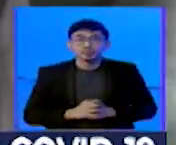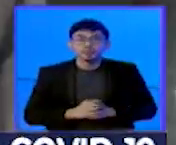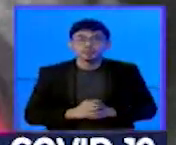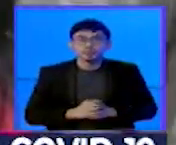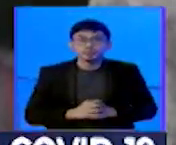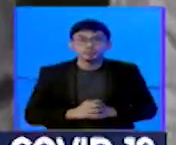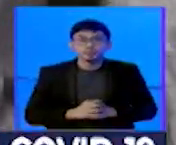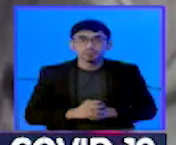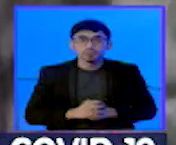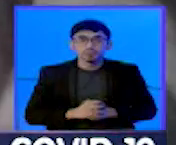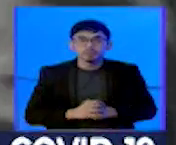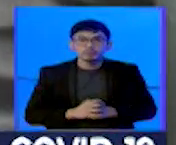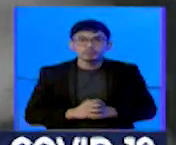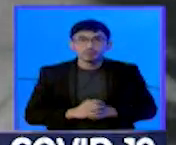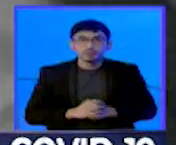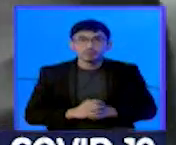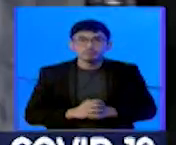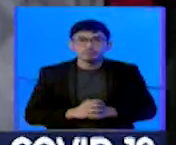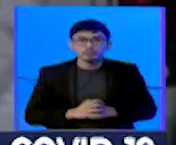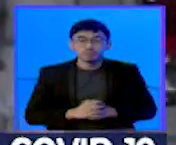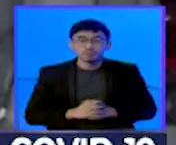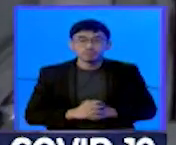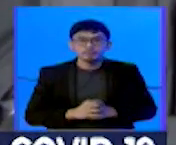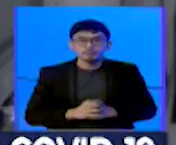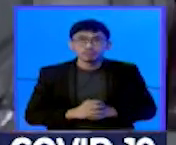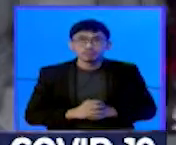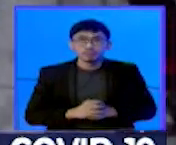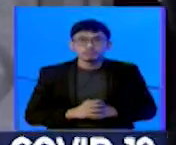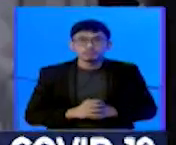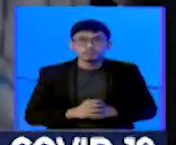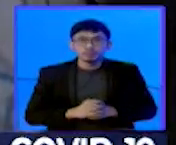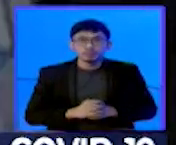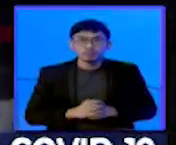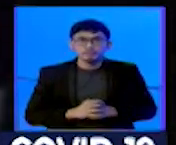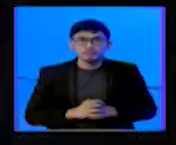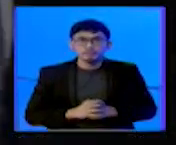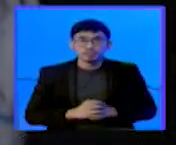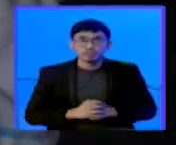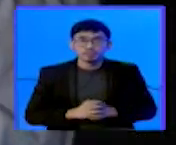Dari Makassar, Sulawesi Selatan, Muhammad Nurbone, iNews, melaporkan.